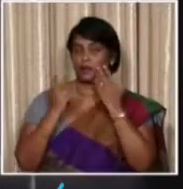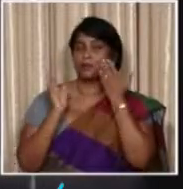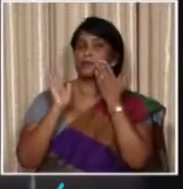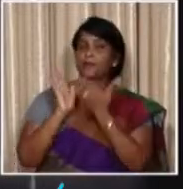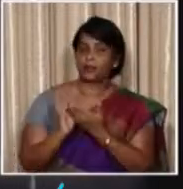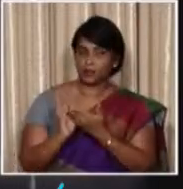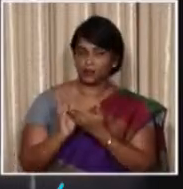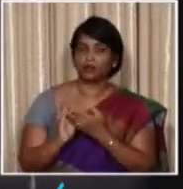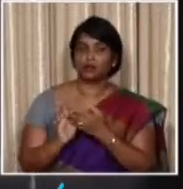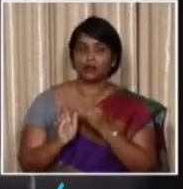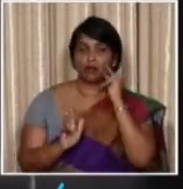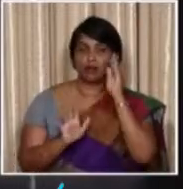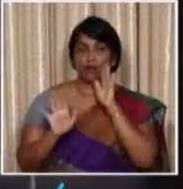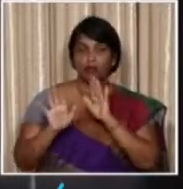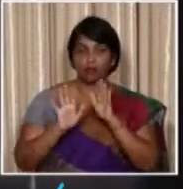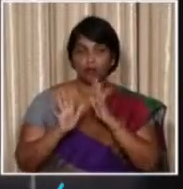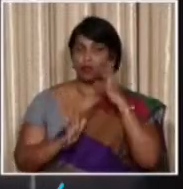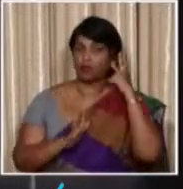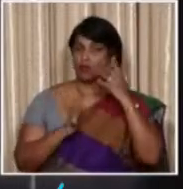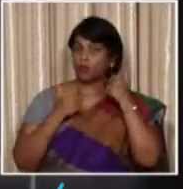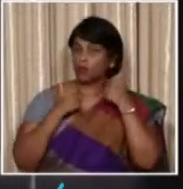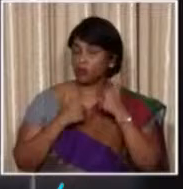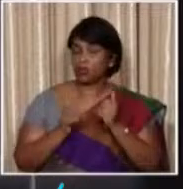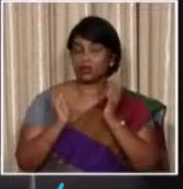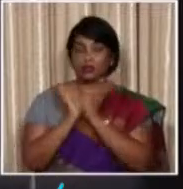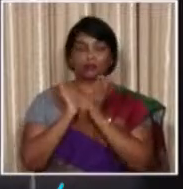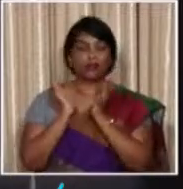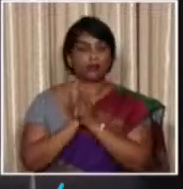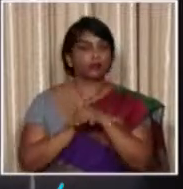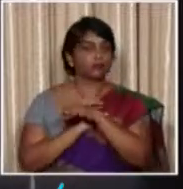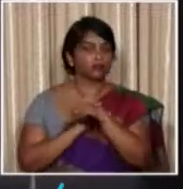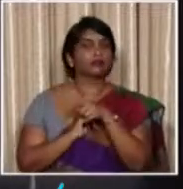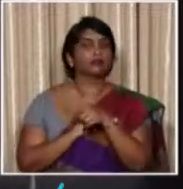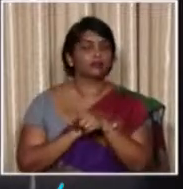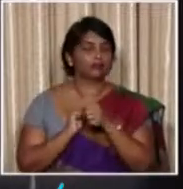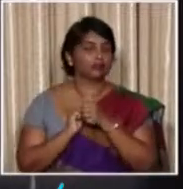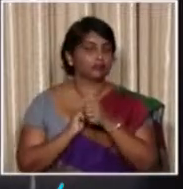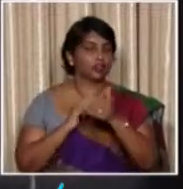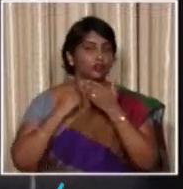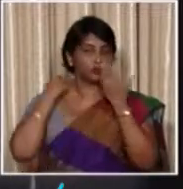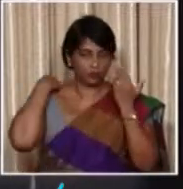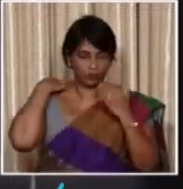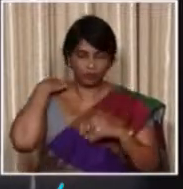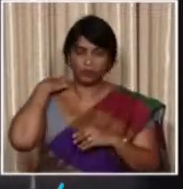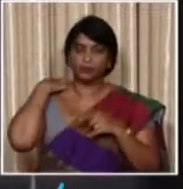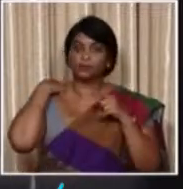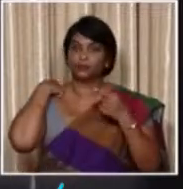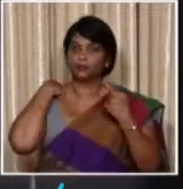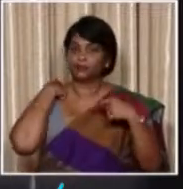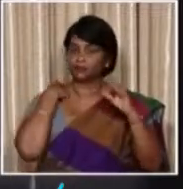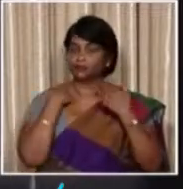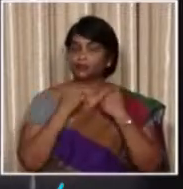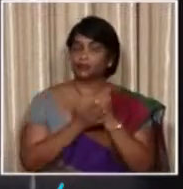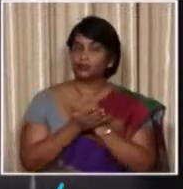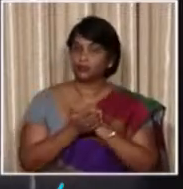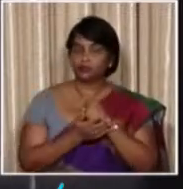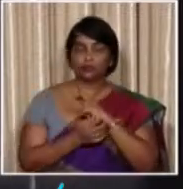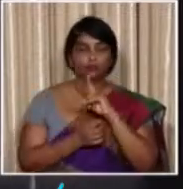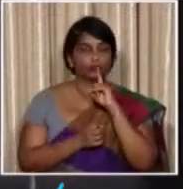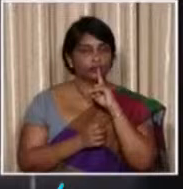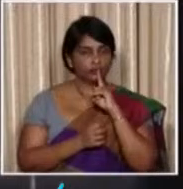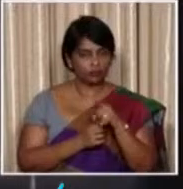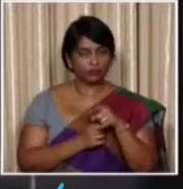pennanne meya kalamana karana karo loke tiyena hondama vanodhyana bawata mewat pat karanna puluwan bilangata mama sielu denata